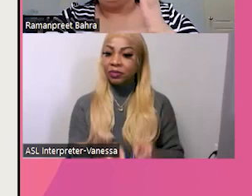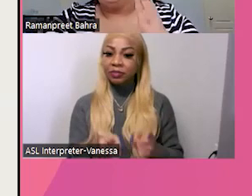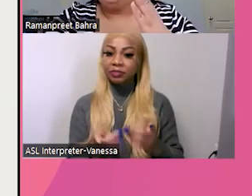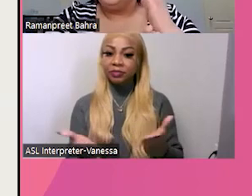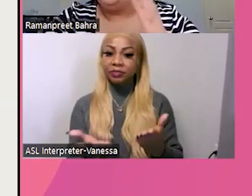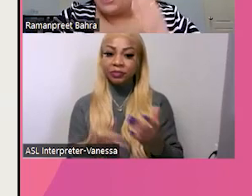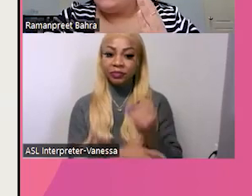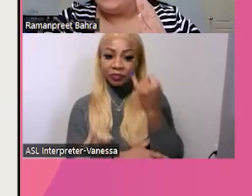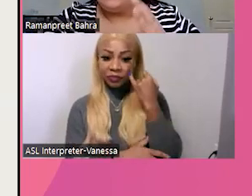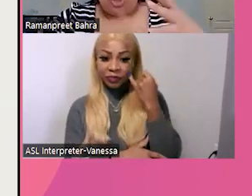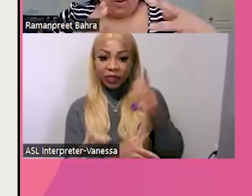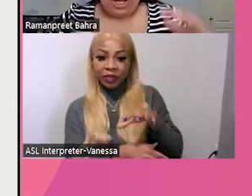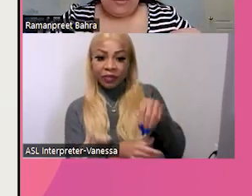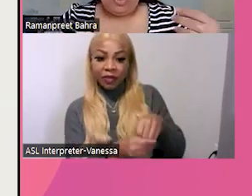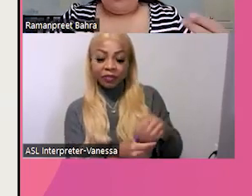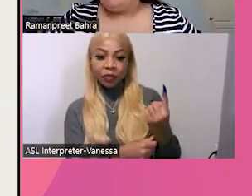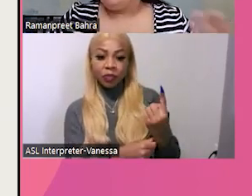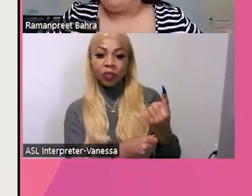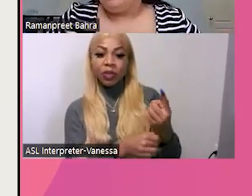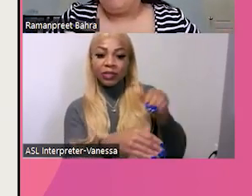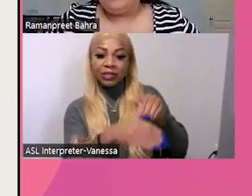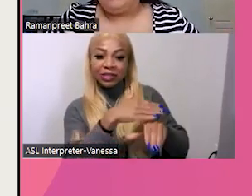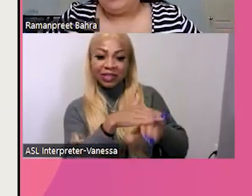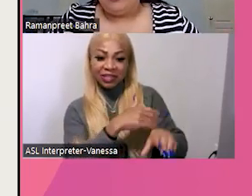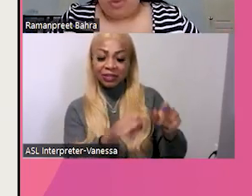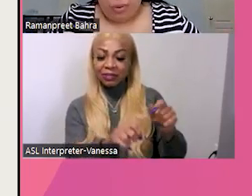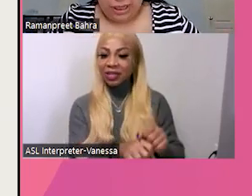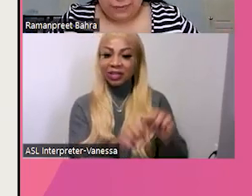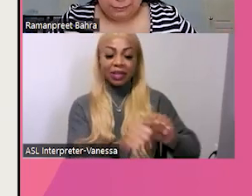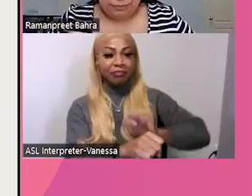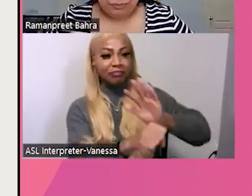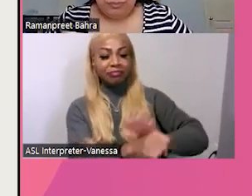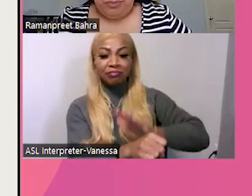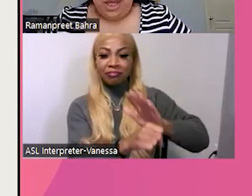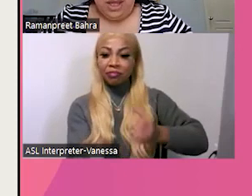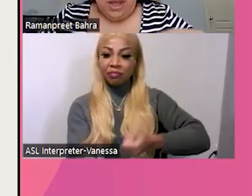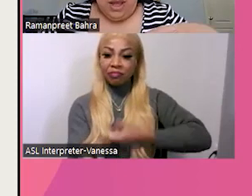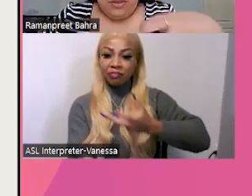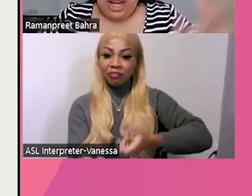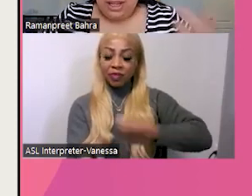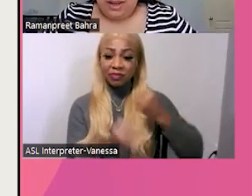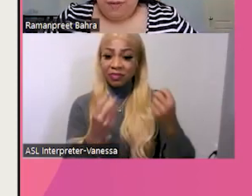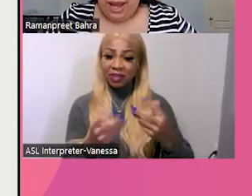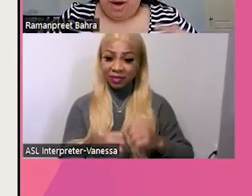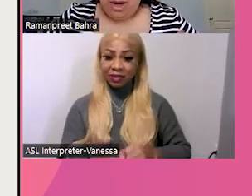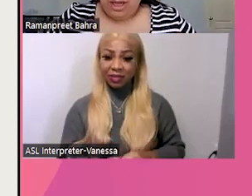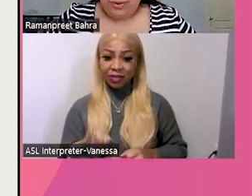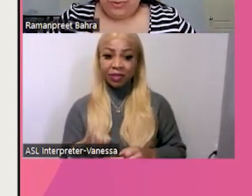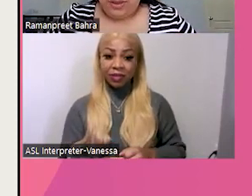à axe unique. Parce que lorsqu'on choisit un seul axe, on efface tellement de voix et tellement